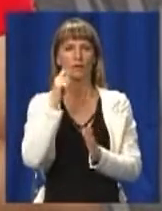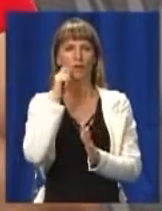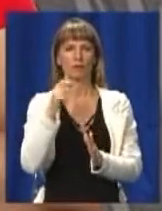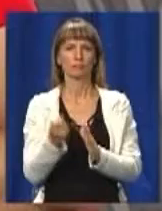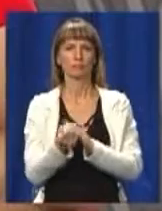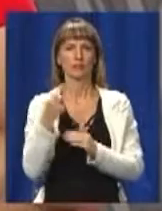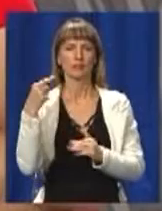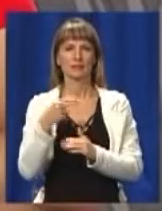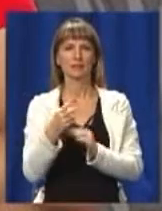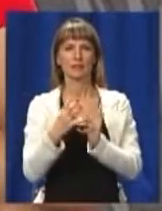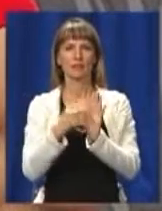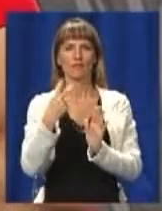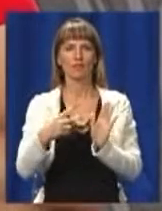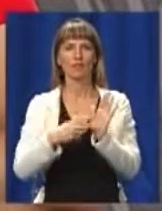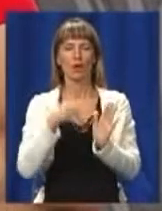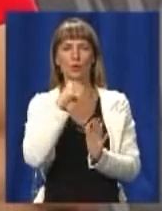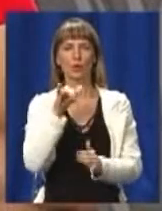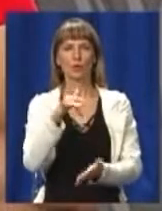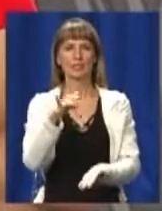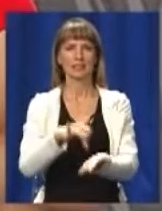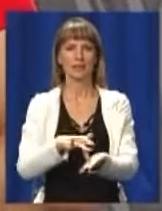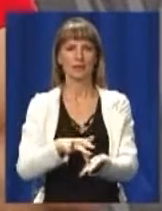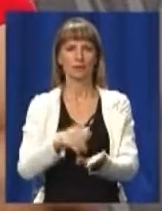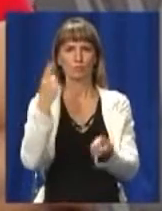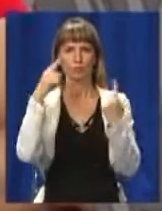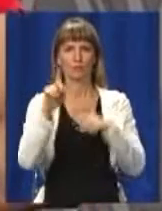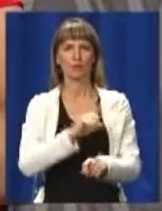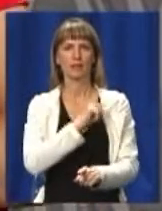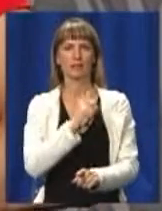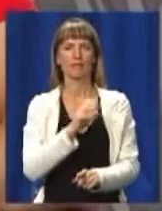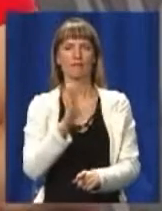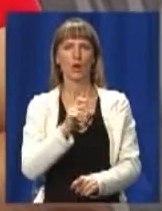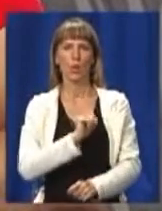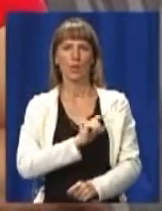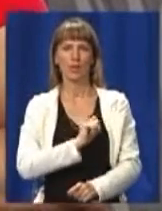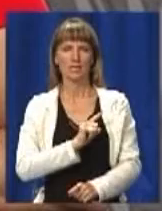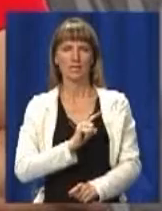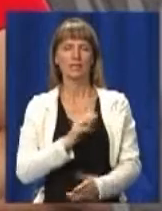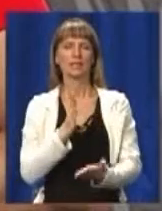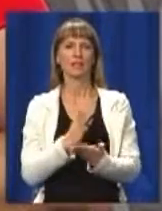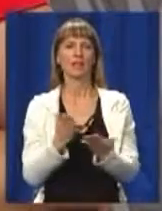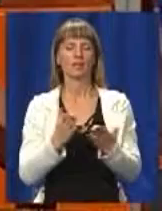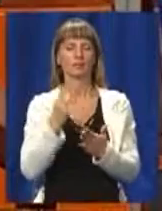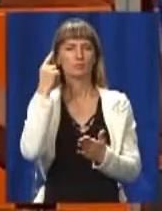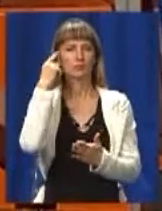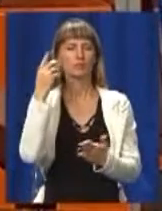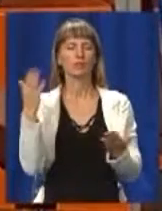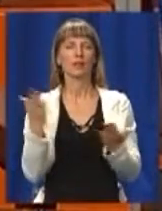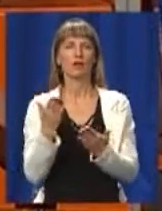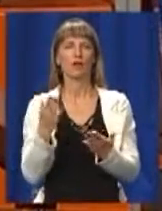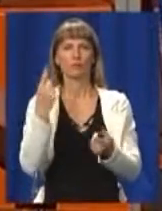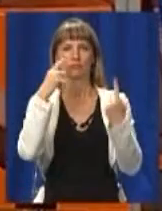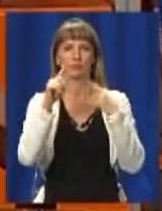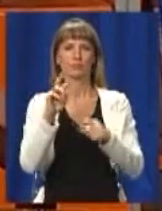у 1927 році у Центральній мультиплікаційній майстерні в Одесі. До речі, є якісь догадки, яку